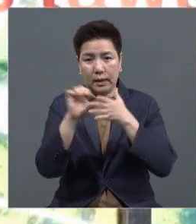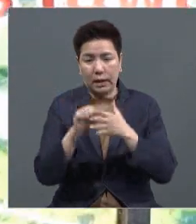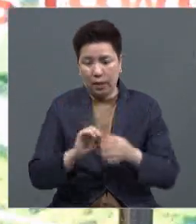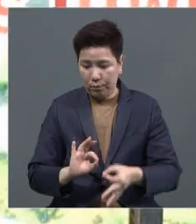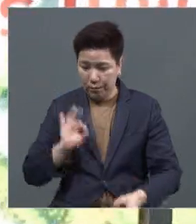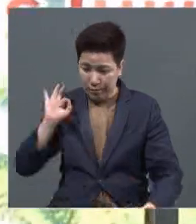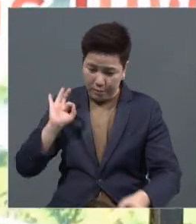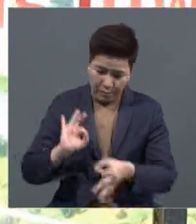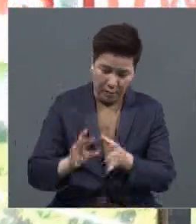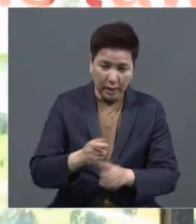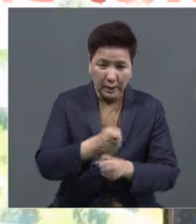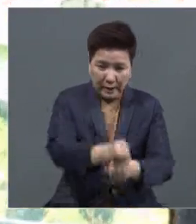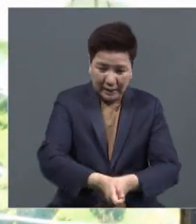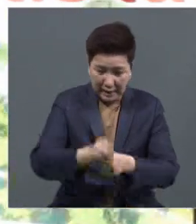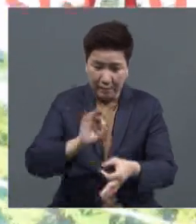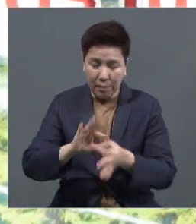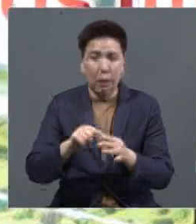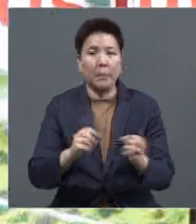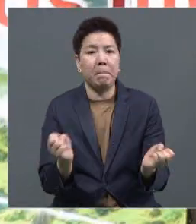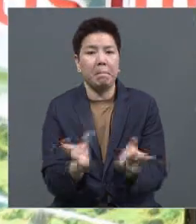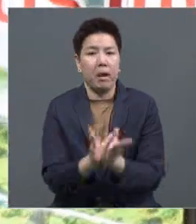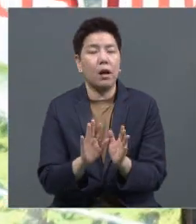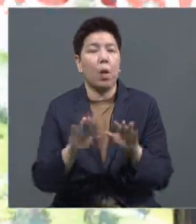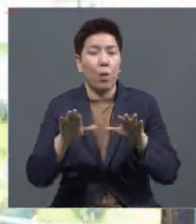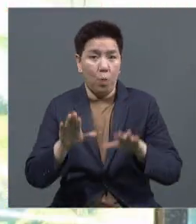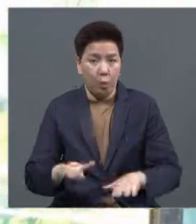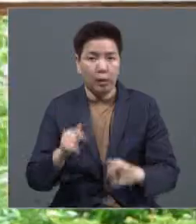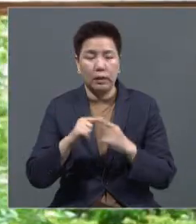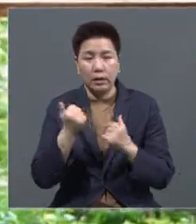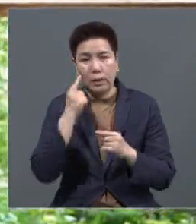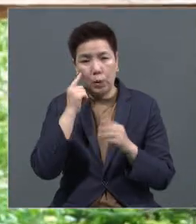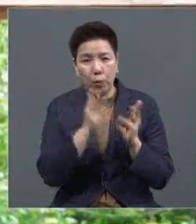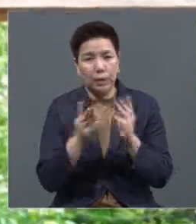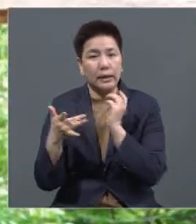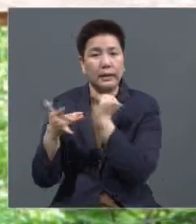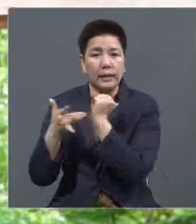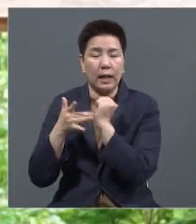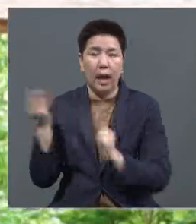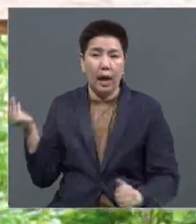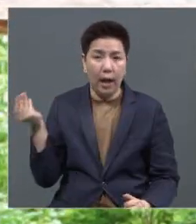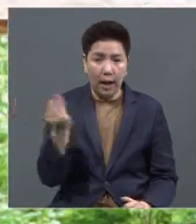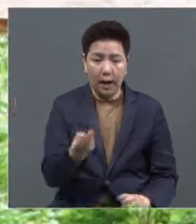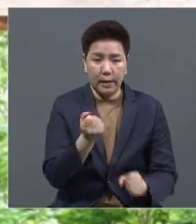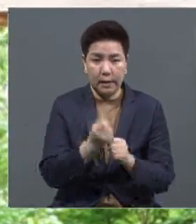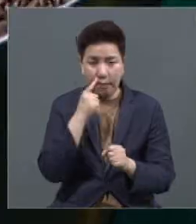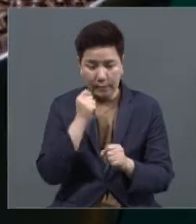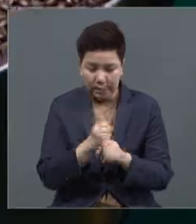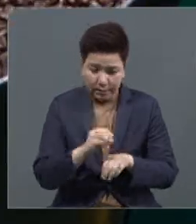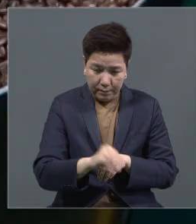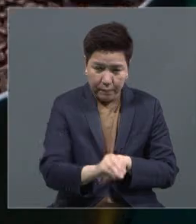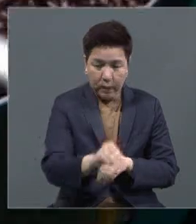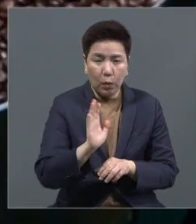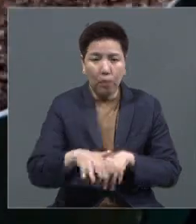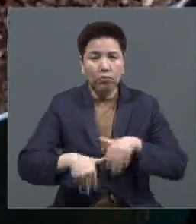ควันจากการเผาพื้นที่ทางการเกษตรด้วยรวมถึงแนวทางในการนำนวัตกรรมเทคโนโลยีมาประยุกต์ใช้ในการผลิตเพื่อช่วย